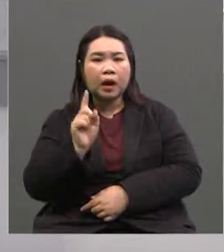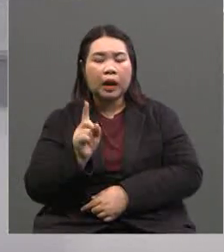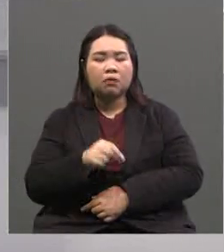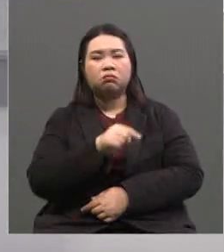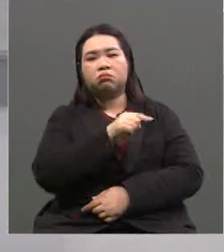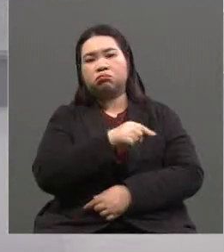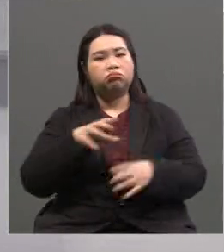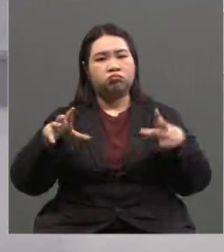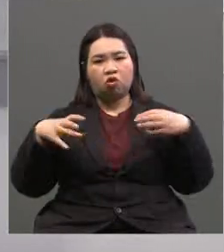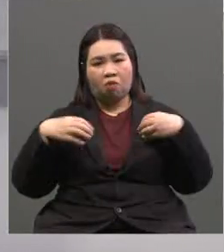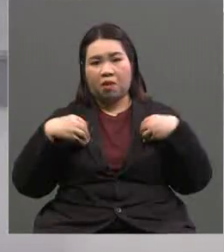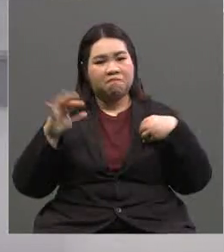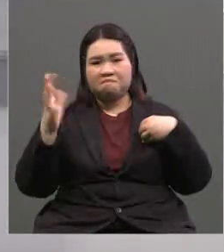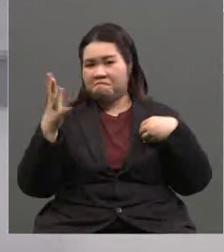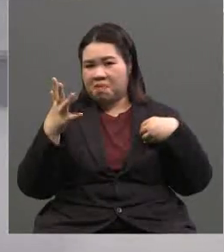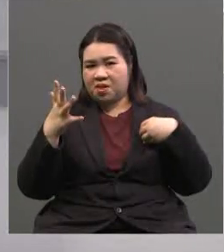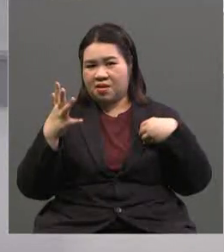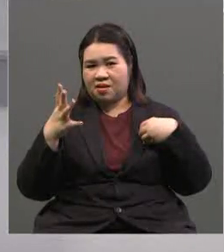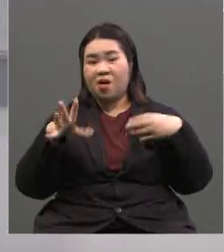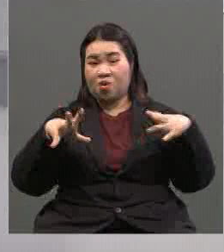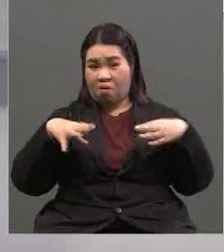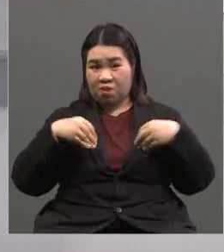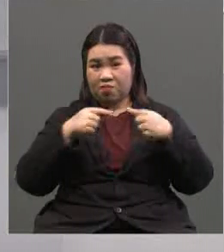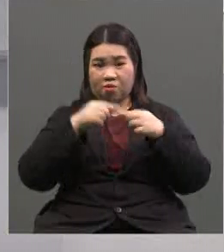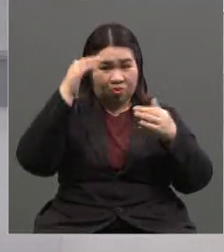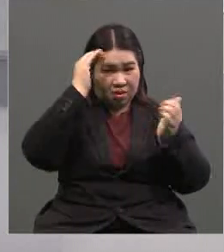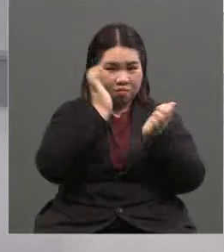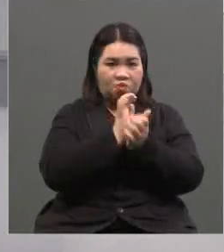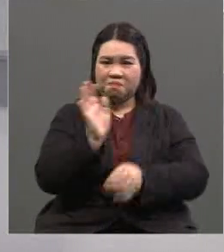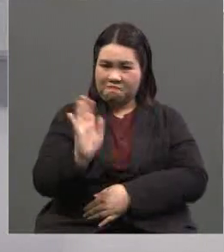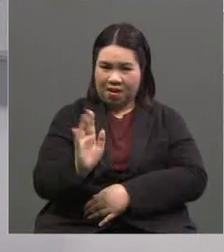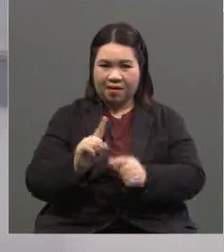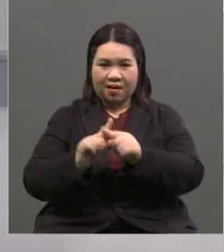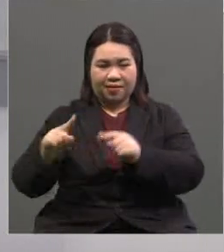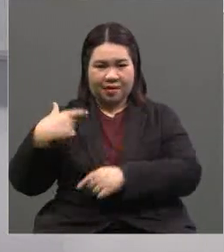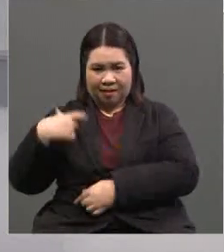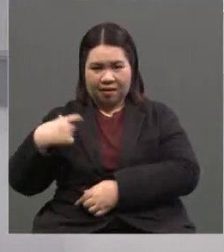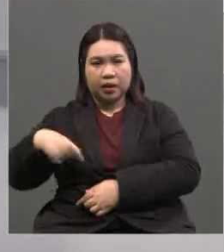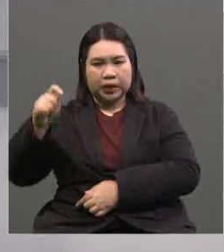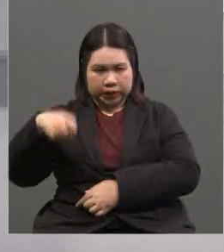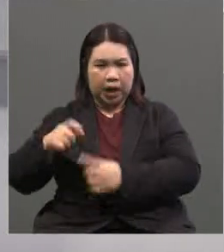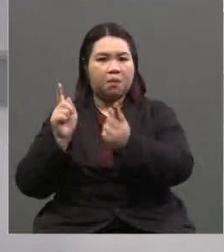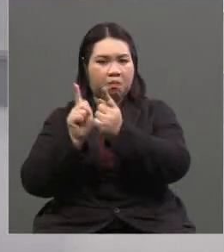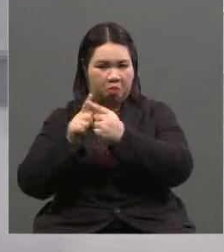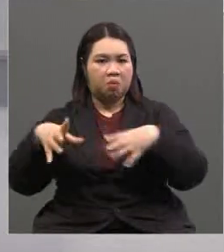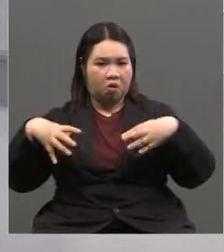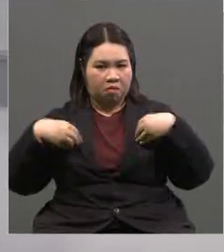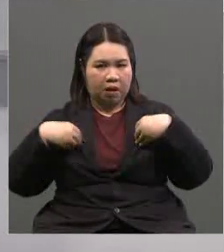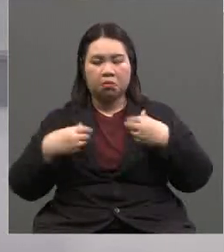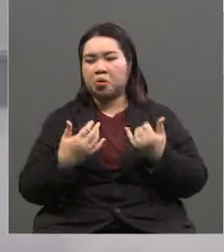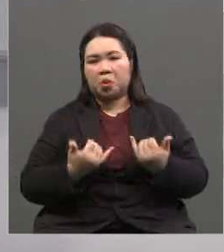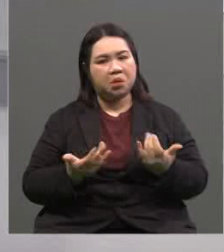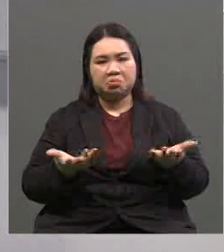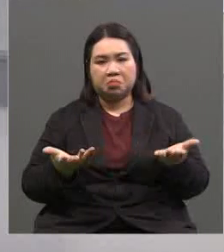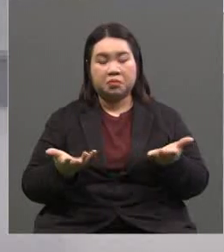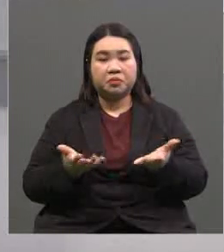ก็ไม่ให้รับสารภาพในชั้นพนักงานสอบสวนให้ไปรับสารภาพในชั้นศาลเพราะฉะนั้นแล้วเนี่ยปิดประตูเลยนะที่แอ